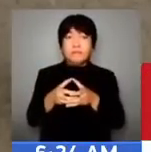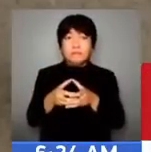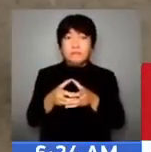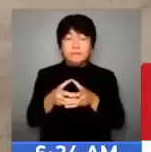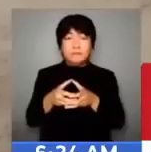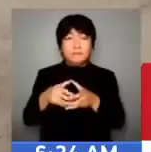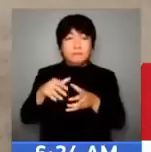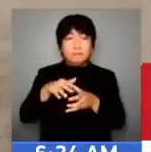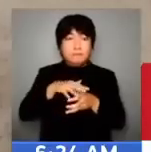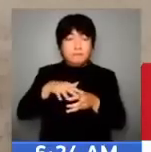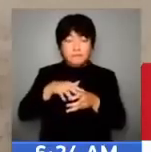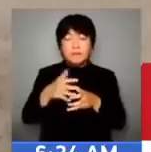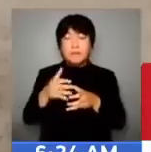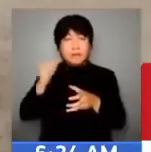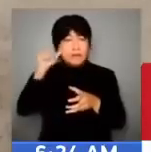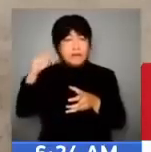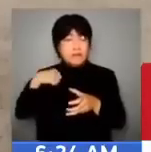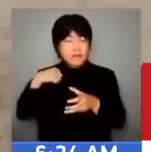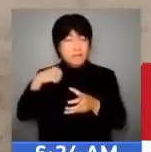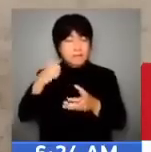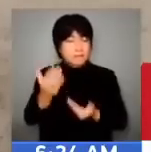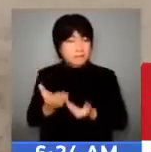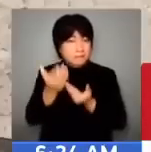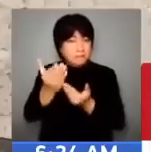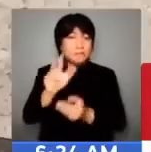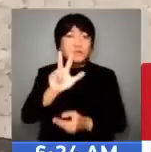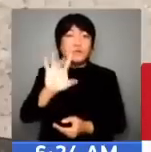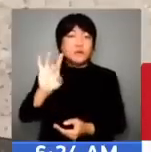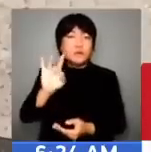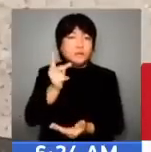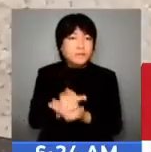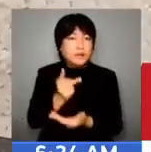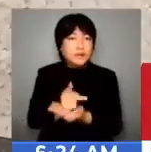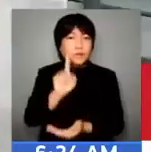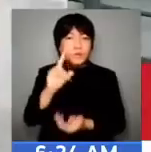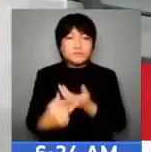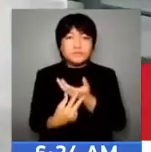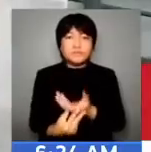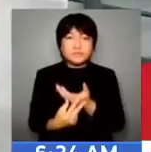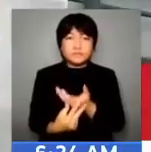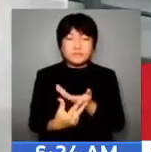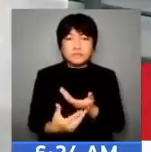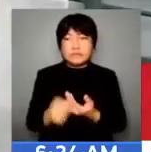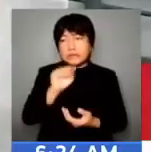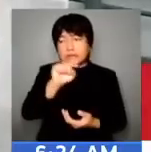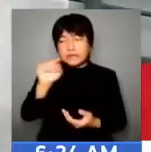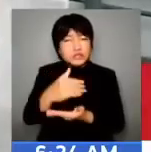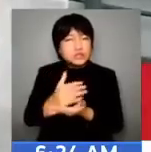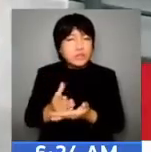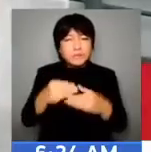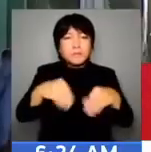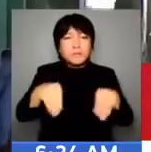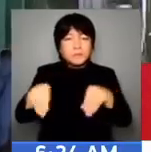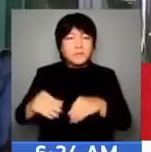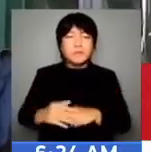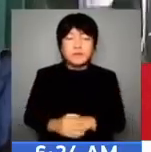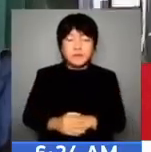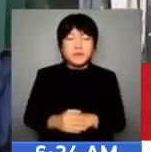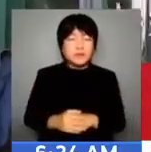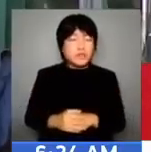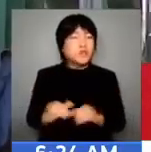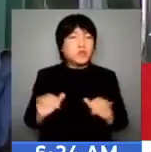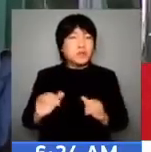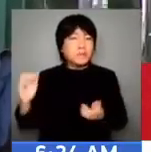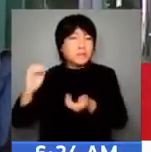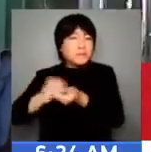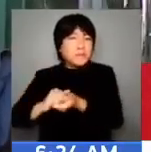kahapon ng 38 pesos per kilo na bigas na mabibili sa ilang piling tindahan. Nangipag-ugnayan na rin sila sa DA para maibenta ito